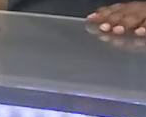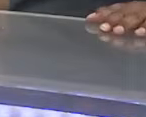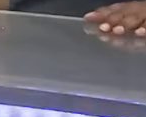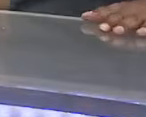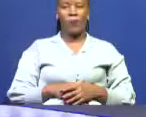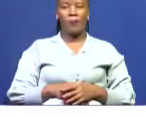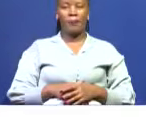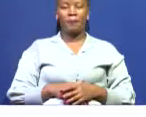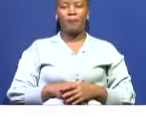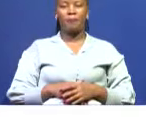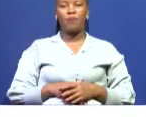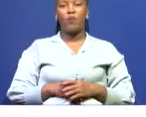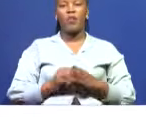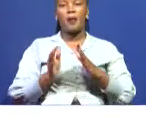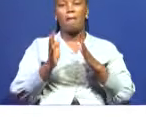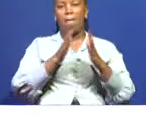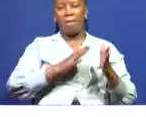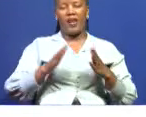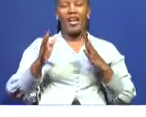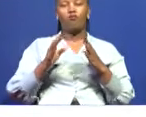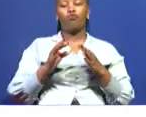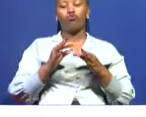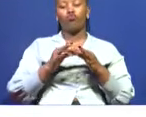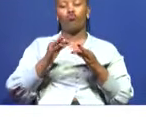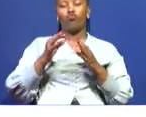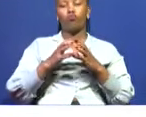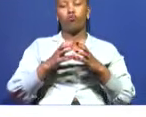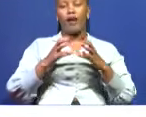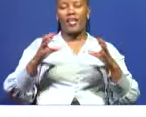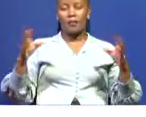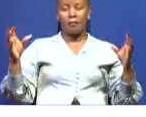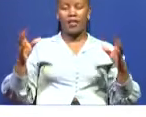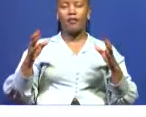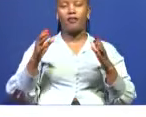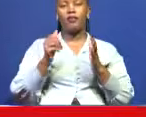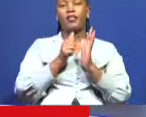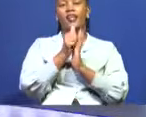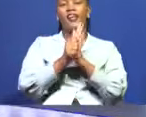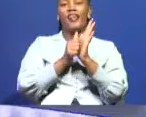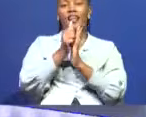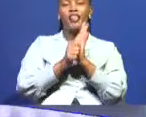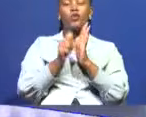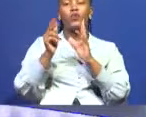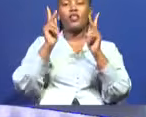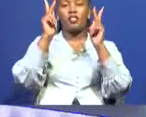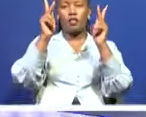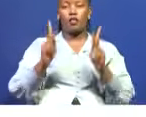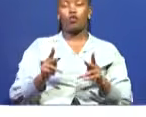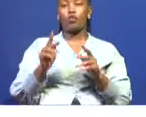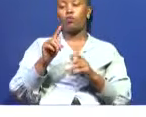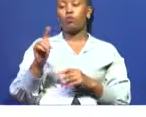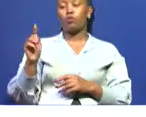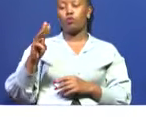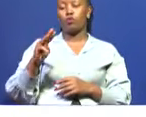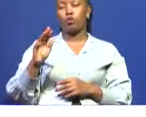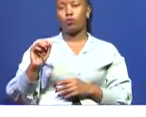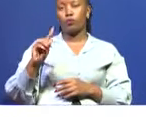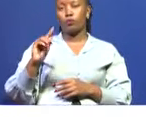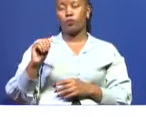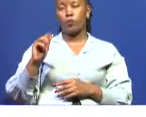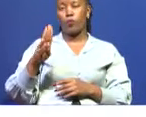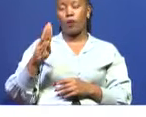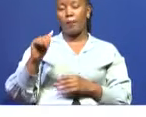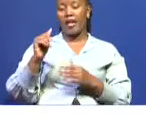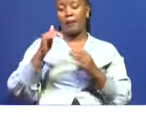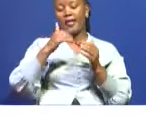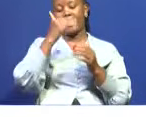Shughuli ya upanuzi wa reli ya kisasa ya Naivasha kwenda Kisumu hadi Malaba itafanyika mwezi ujao. Haya yanajiri kufuatia mashauriano